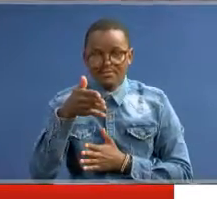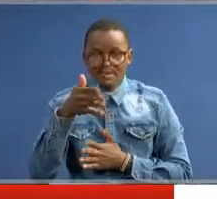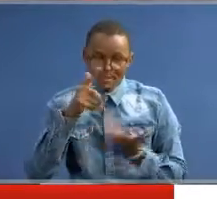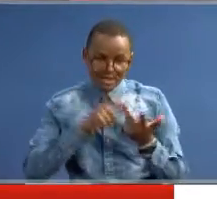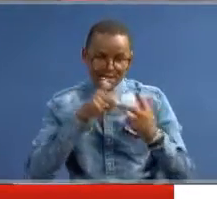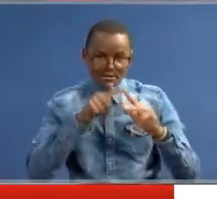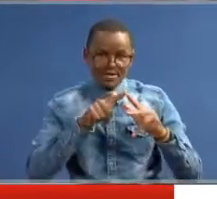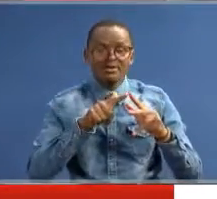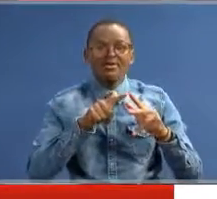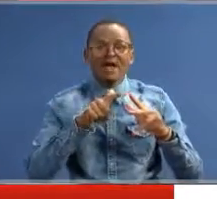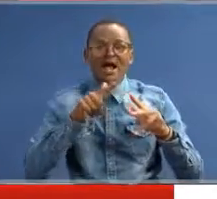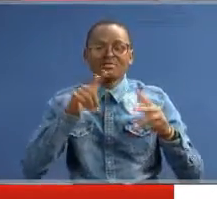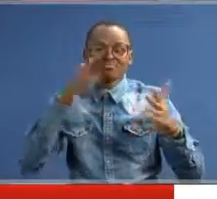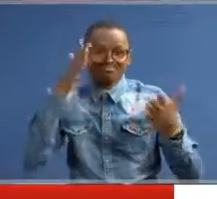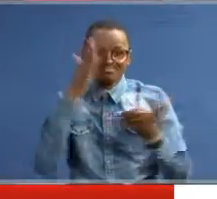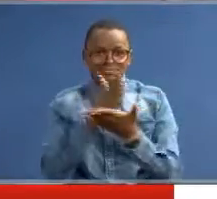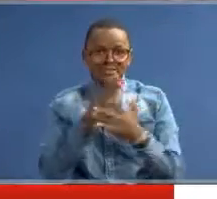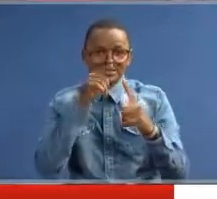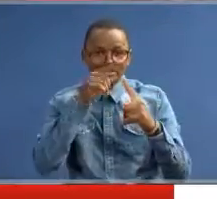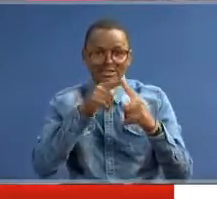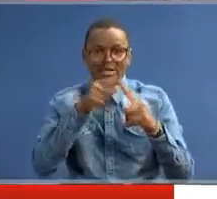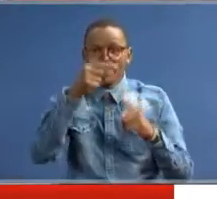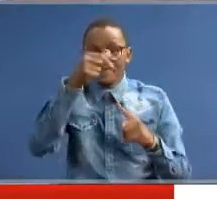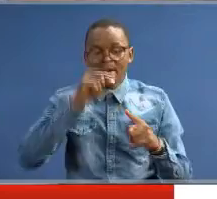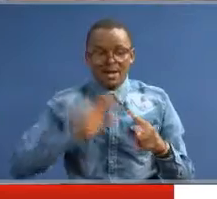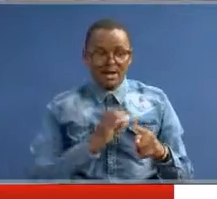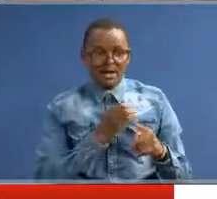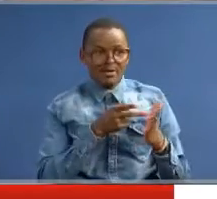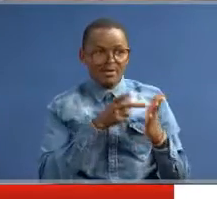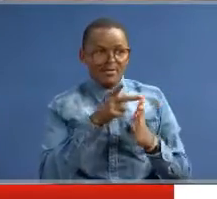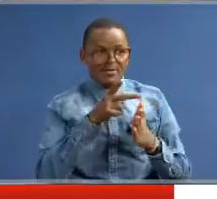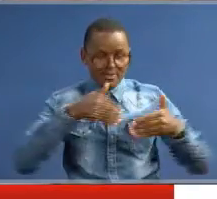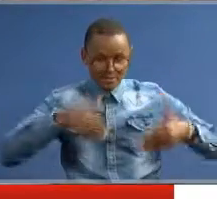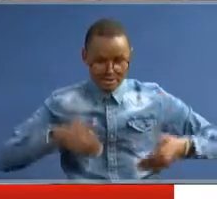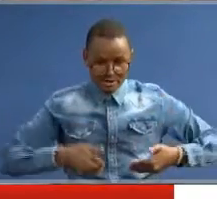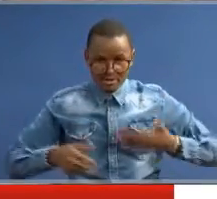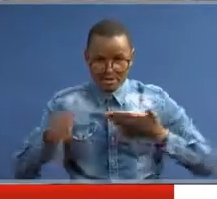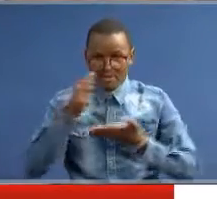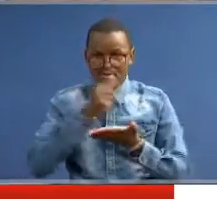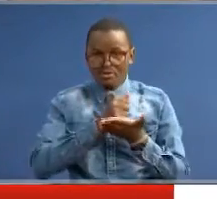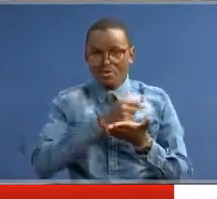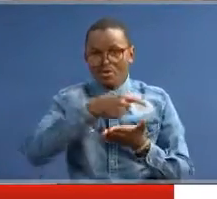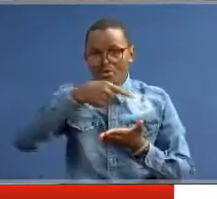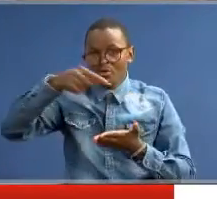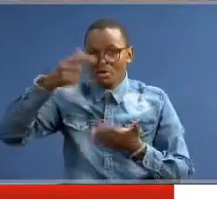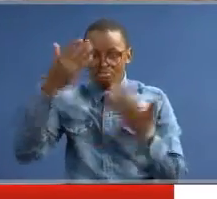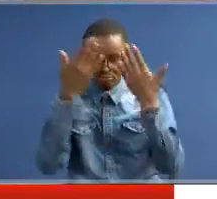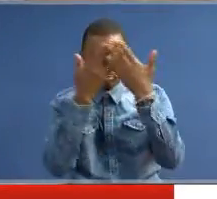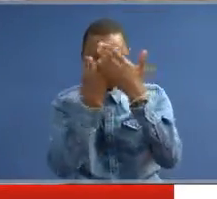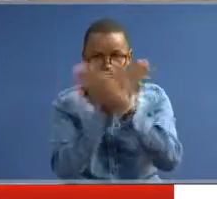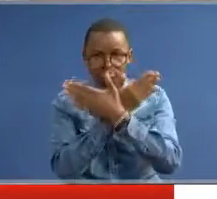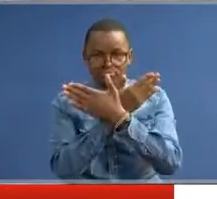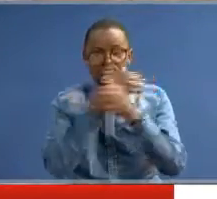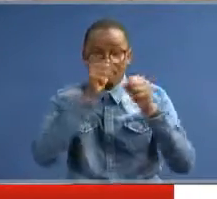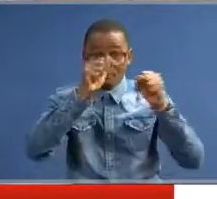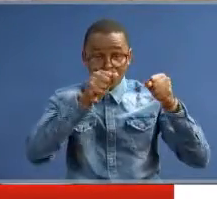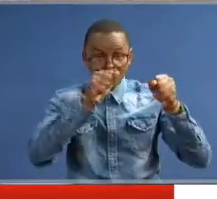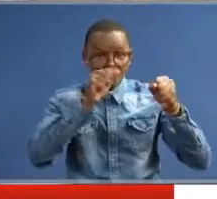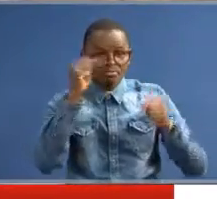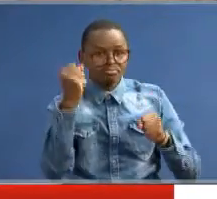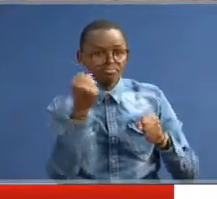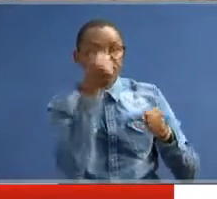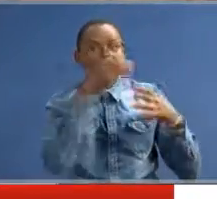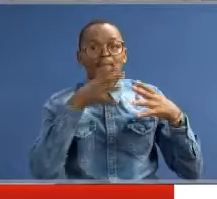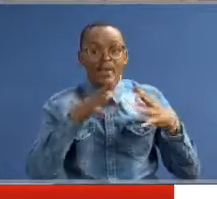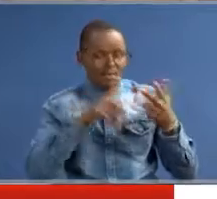be a standstill. Yes. Until our money is paid. Vijana wameajiriwa waende usiku waese kuamsha watu